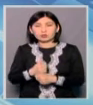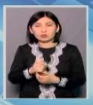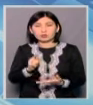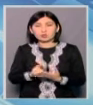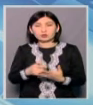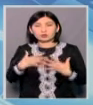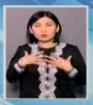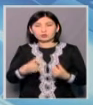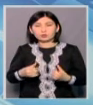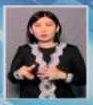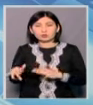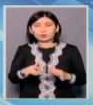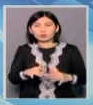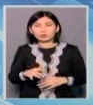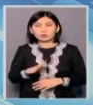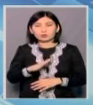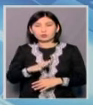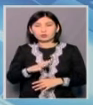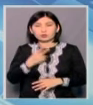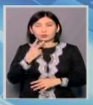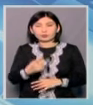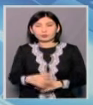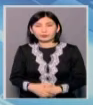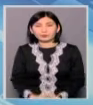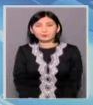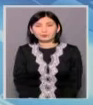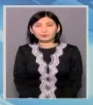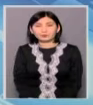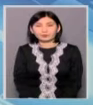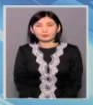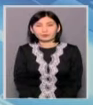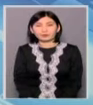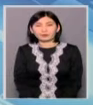цель спортивного мероприятия? Об этом в следующем видеоматериале.